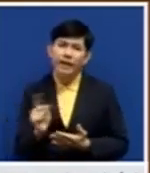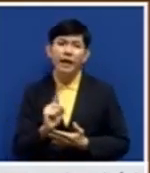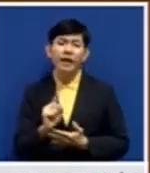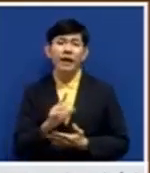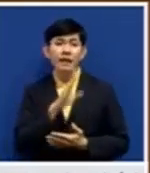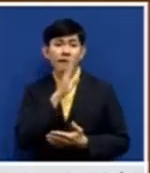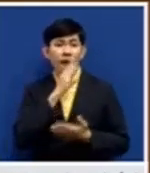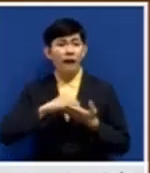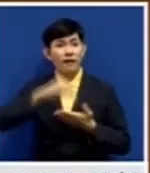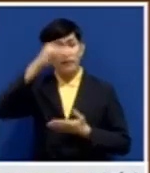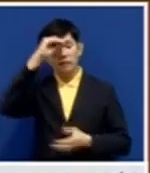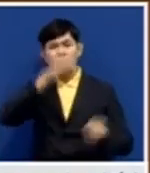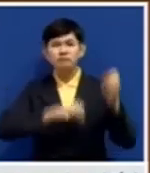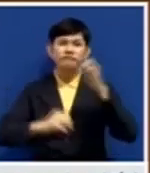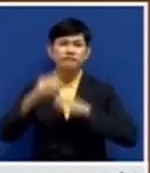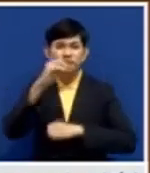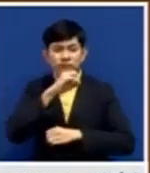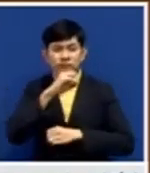การศึกษ